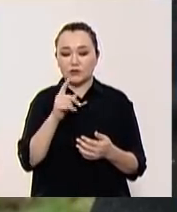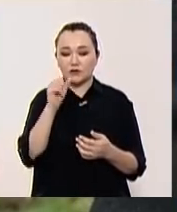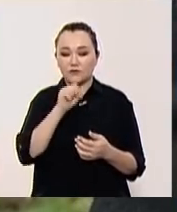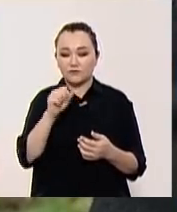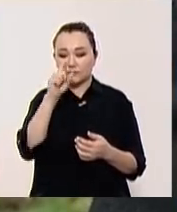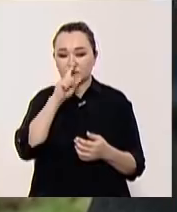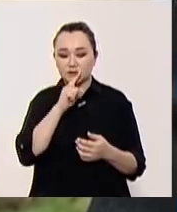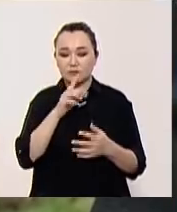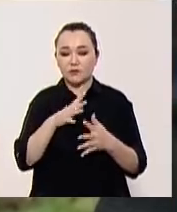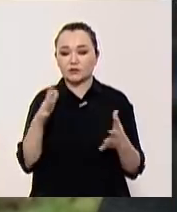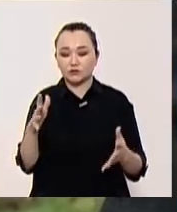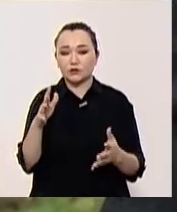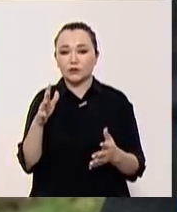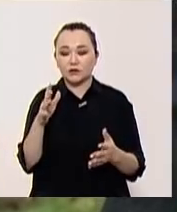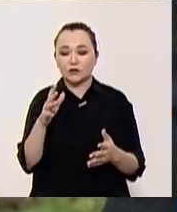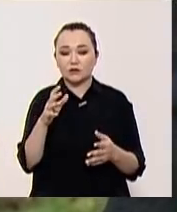айына қарай бір үлкен